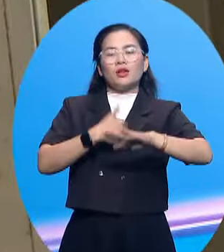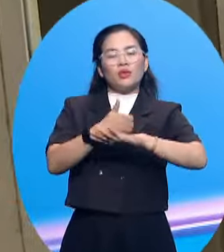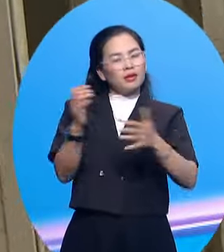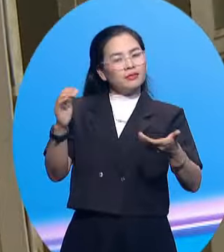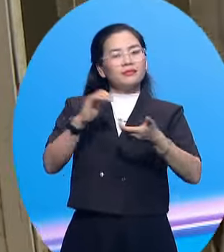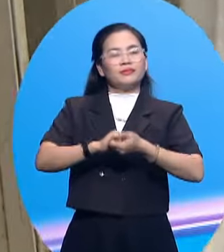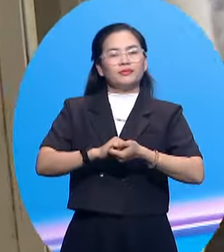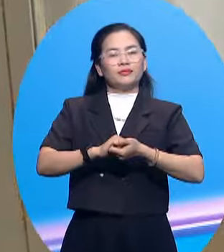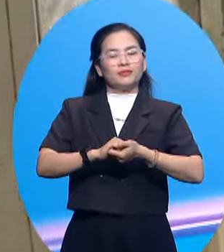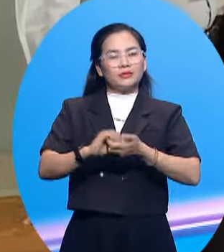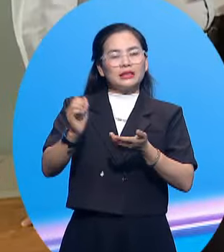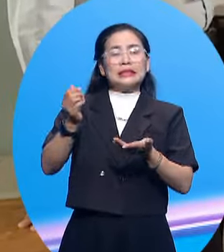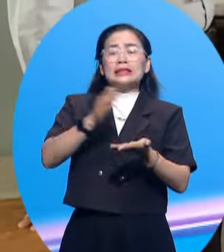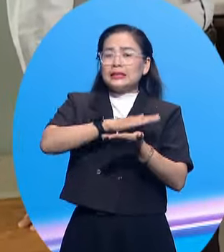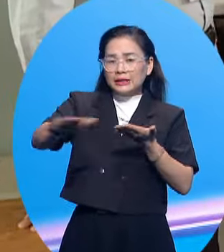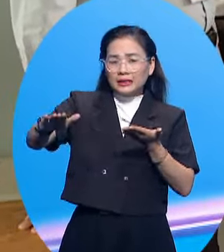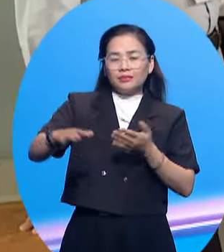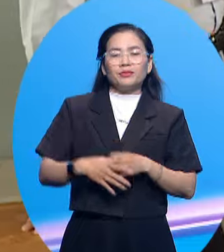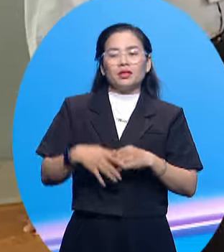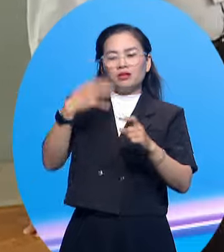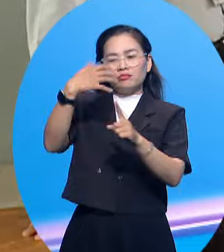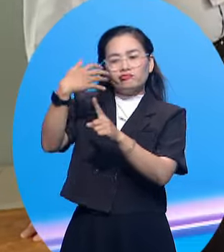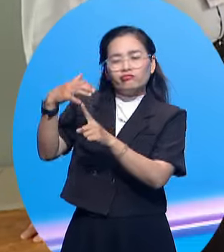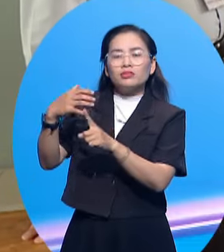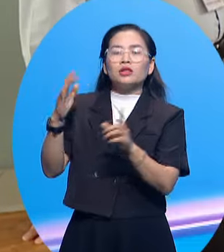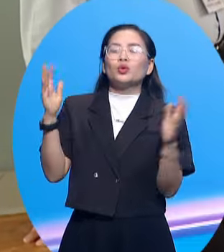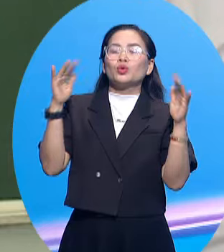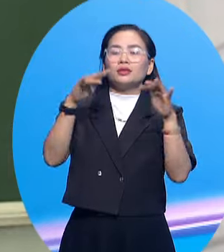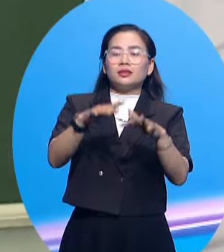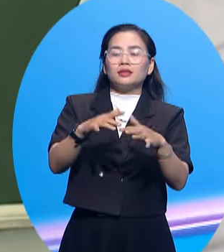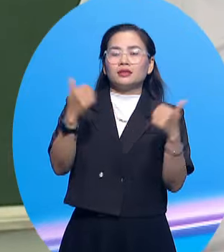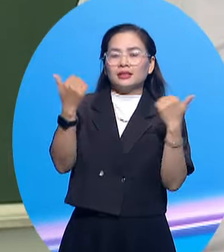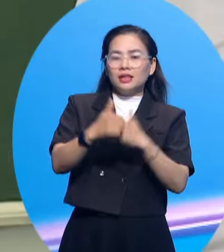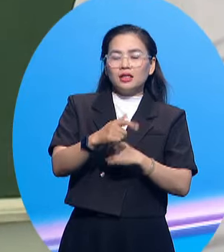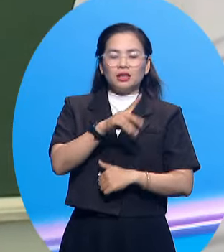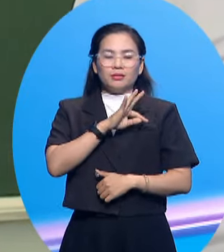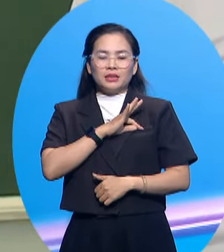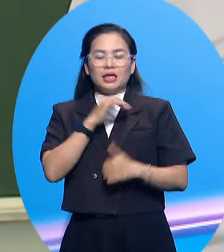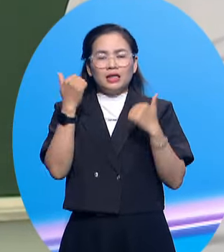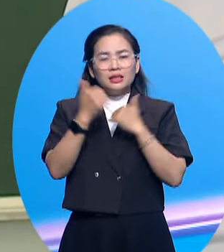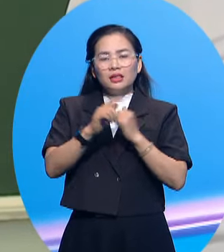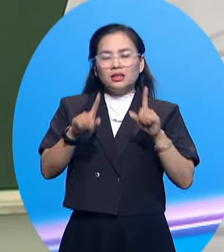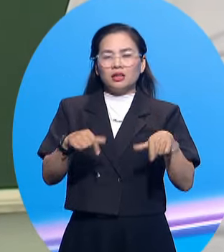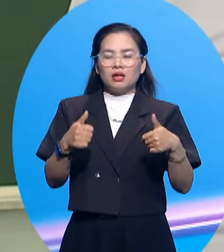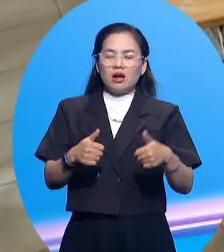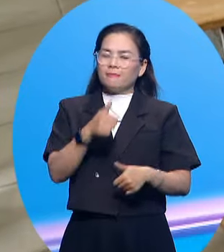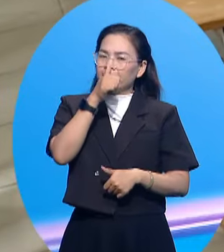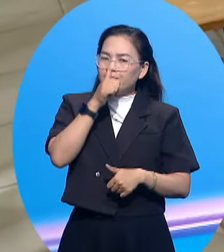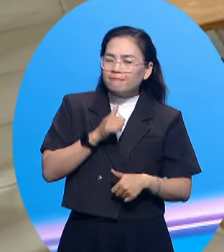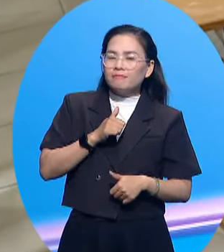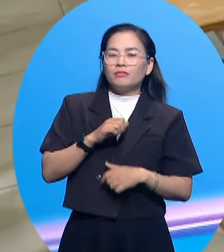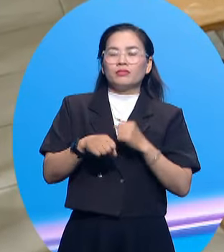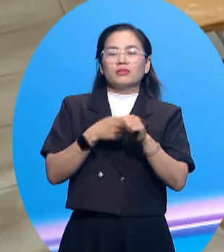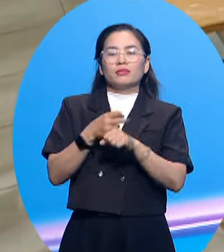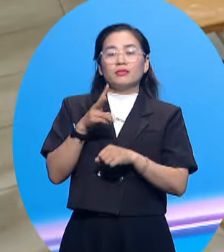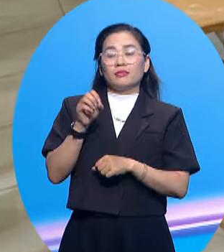suốt. Thành phố Hồ Chí Minh cũng đã hoàn thành việc tập huấn công tác tổ chức thi, coi thi và thanh tra thi kỳ thi tốt nghiệp trung học phổ thông năm